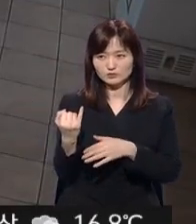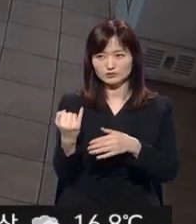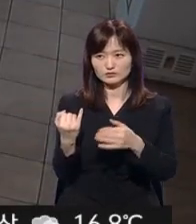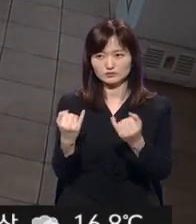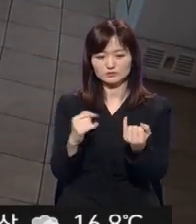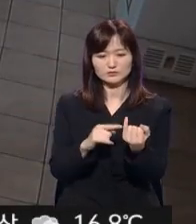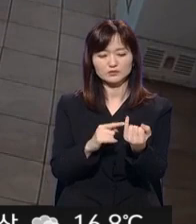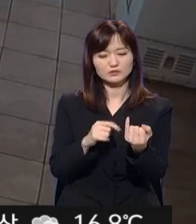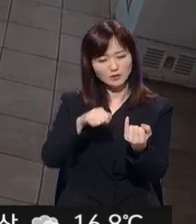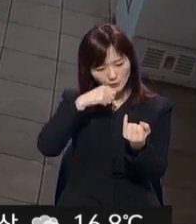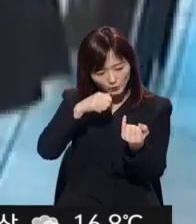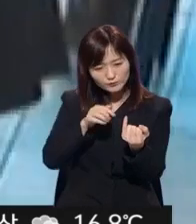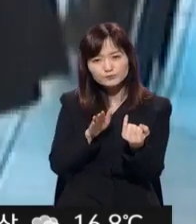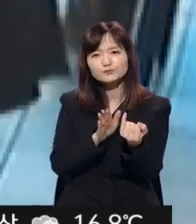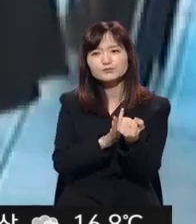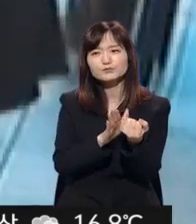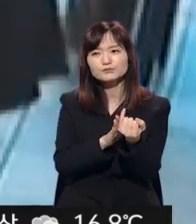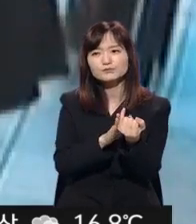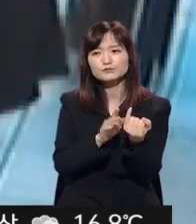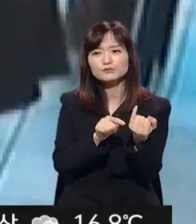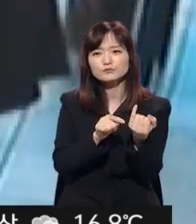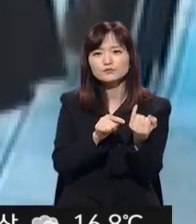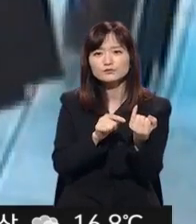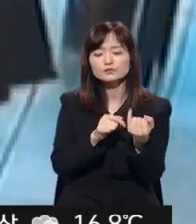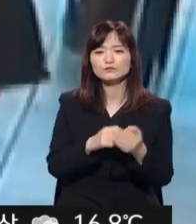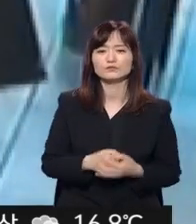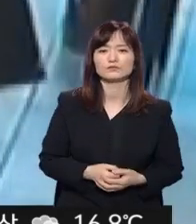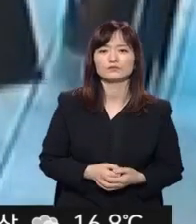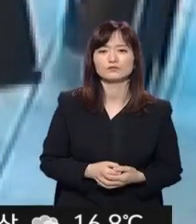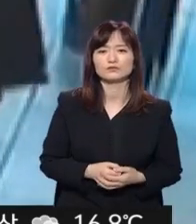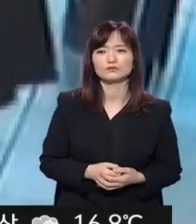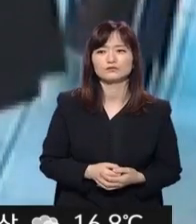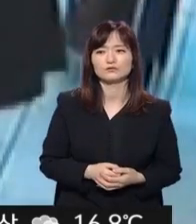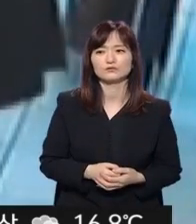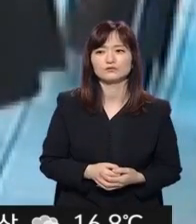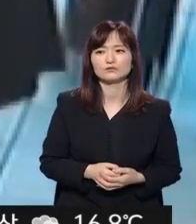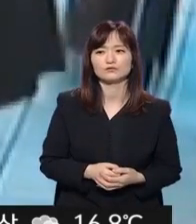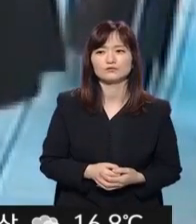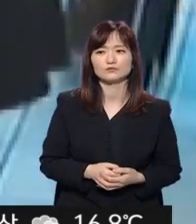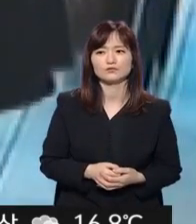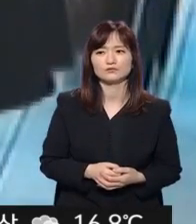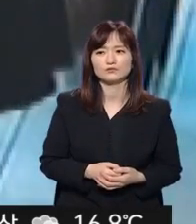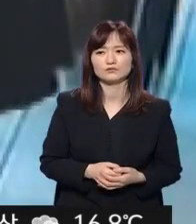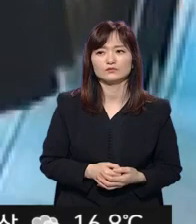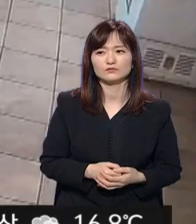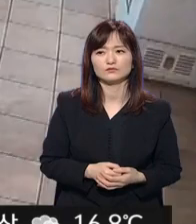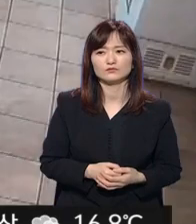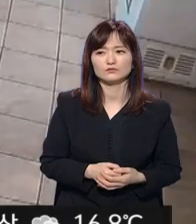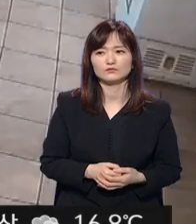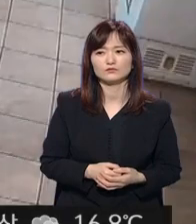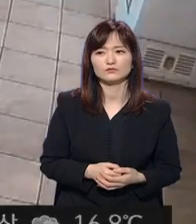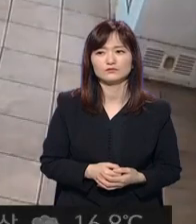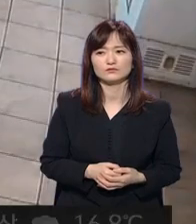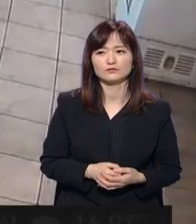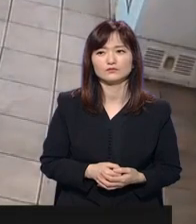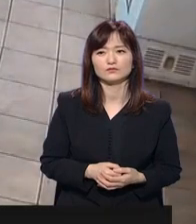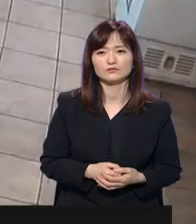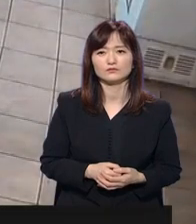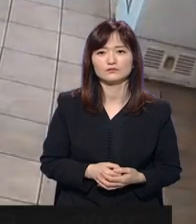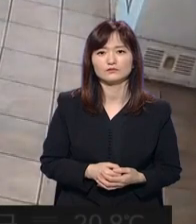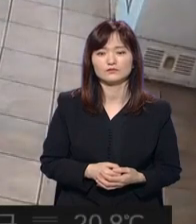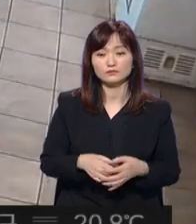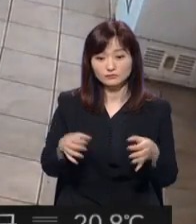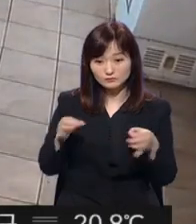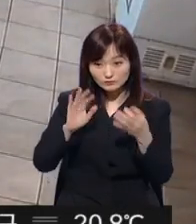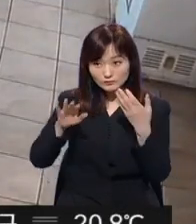돕고 계시네요. 자, 그런데 잠시 뒤에 식사를 돕고 계세요. 수저를 저렇게. 자, 그런데